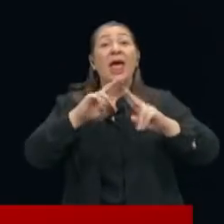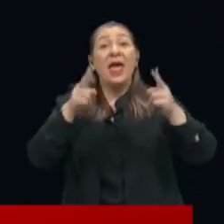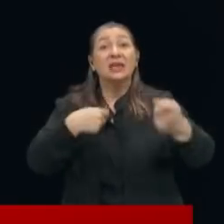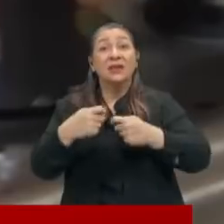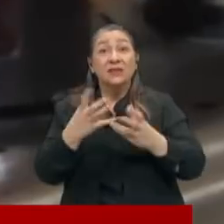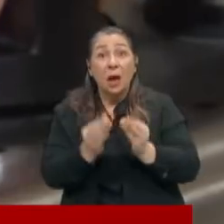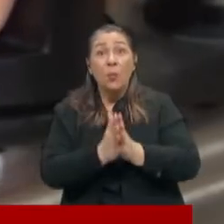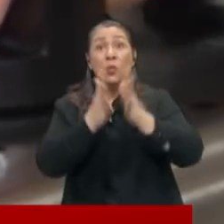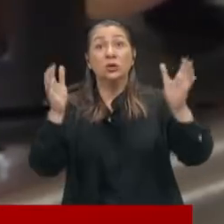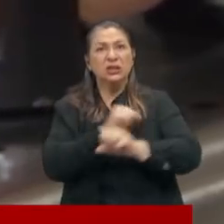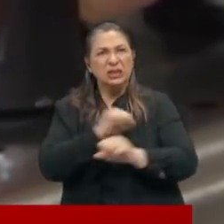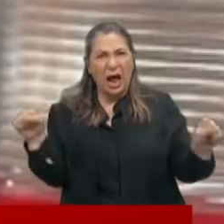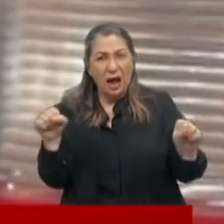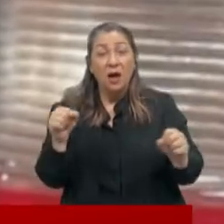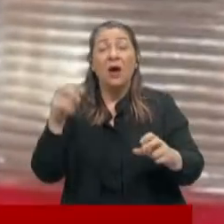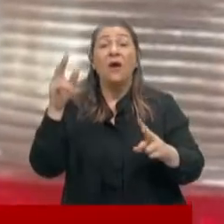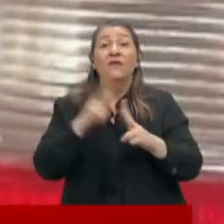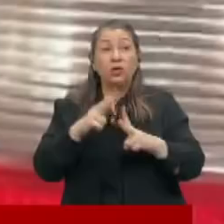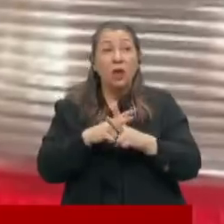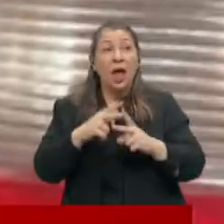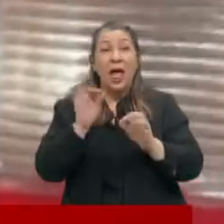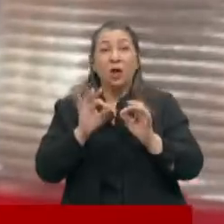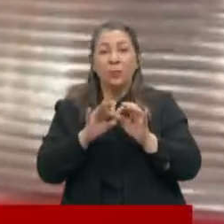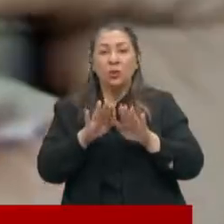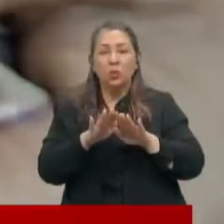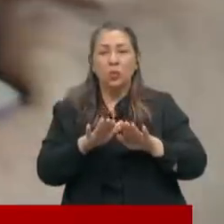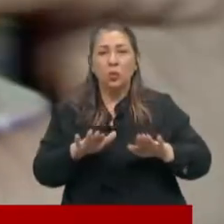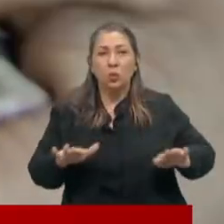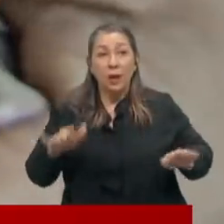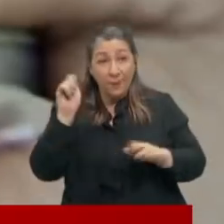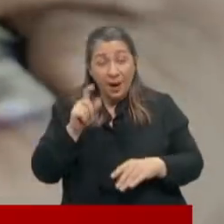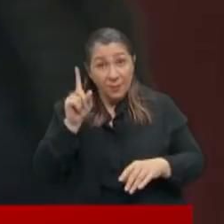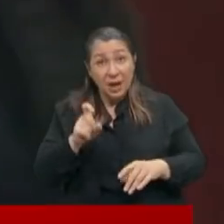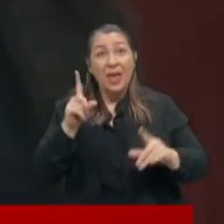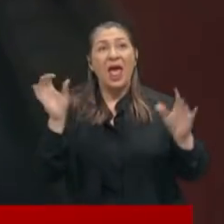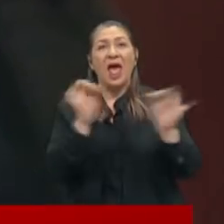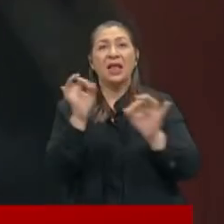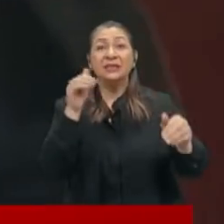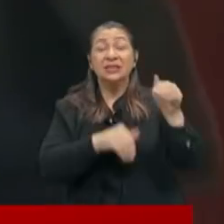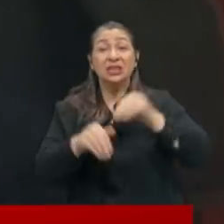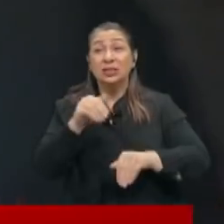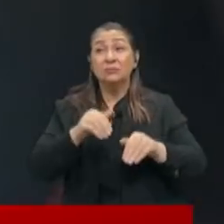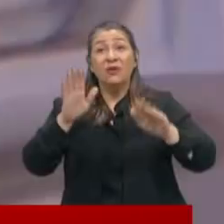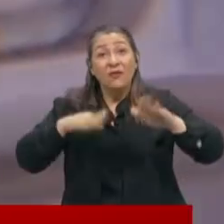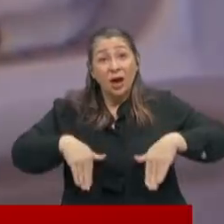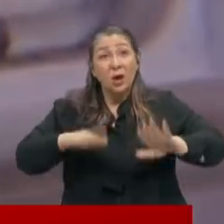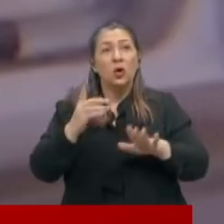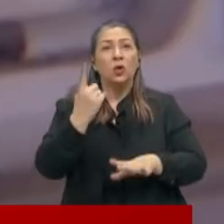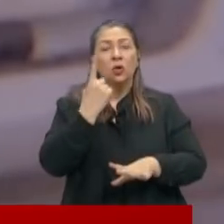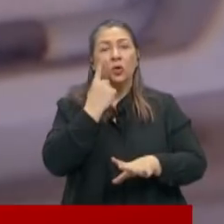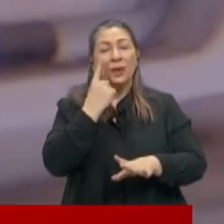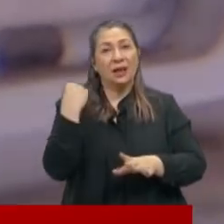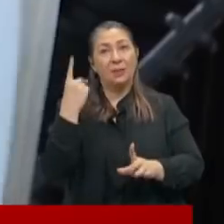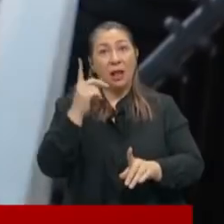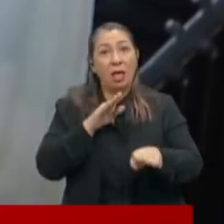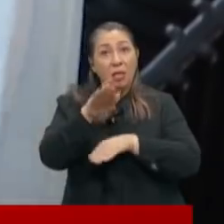zararı daha da büyüdü. Faturalar ekonomiyi durgunluk sürecine sokar mı? Bir erken seçim ihtimaline karşı hükümet yeni bir